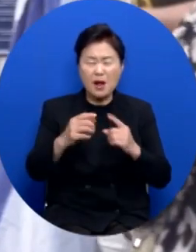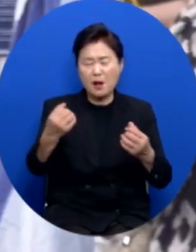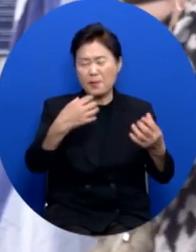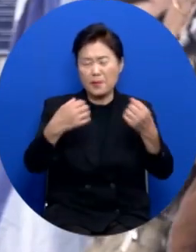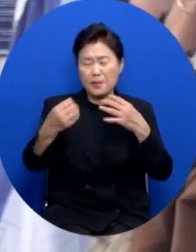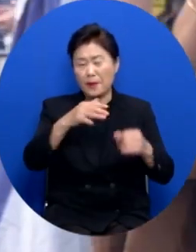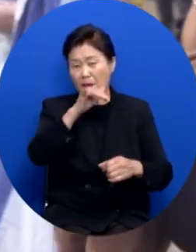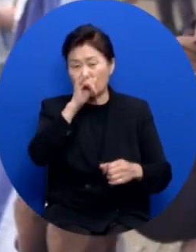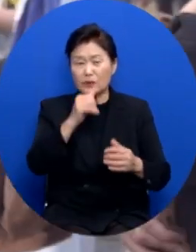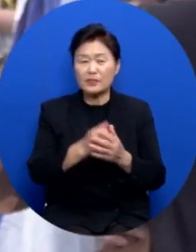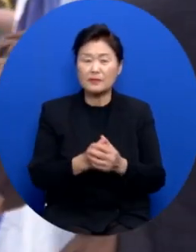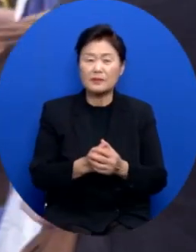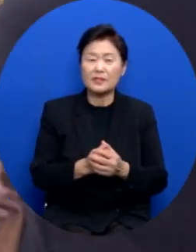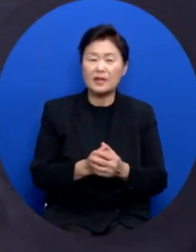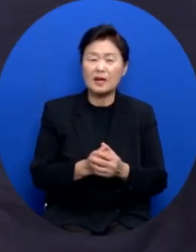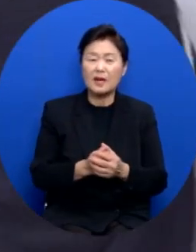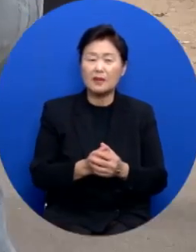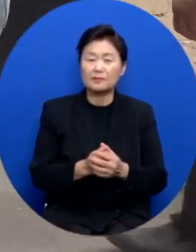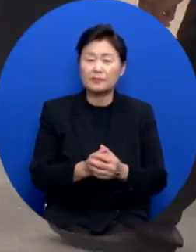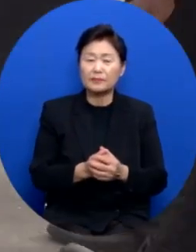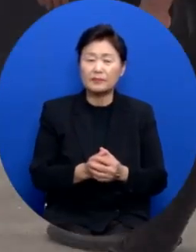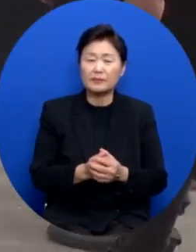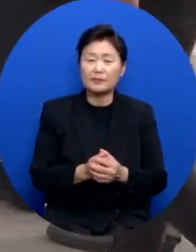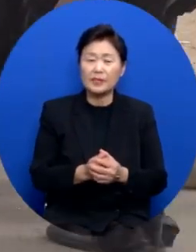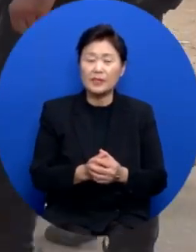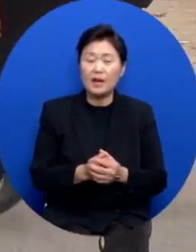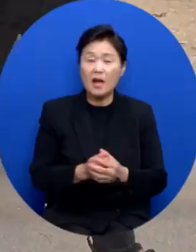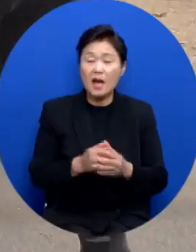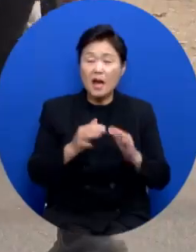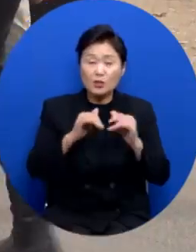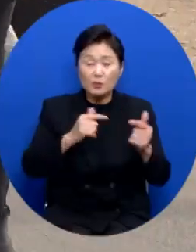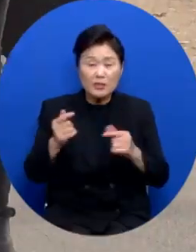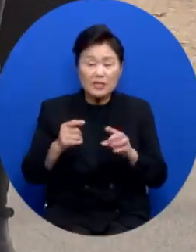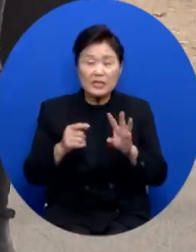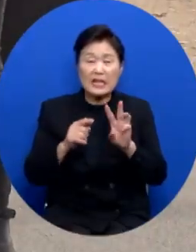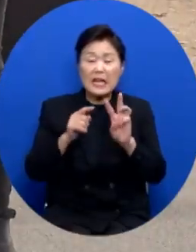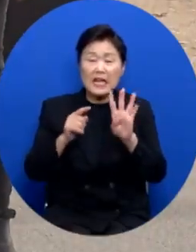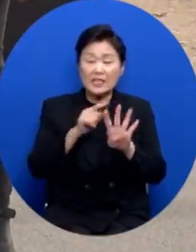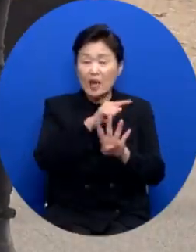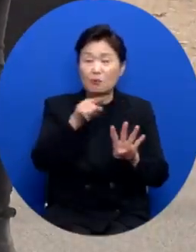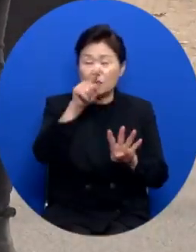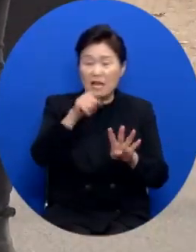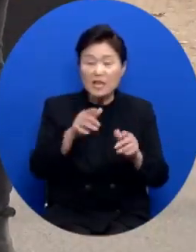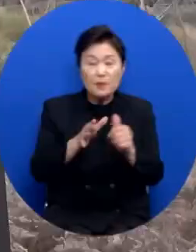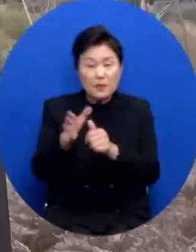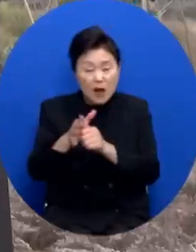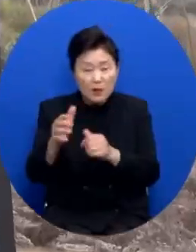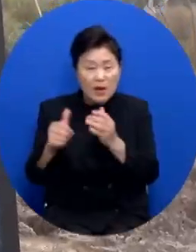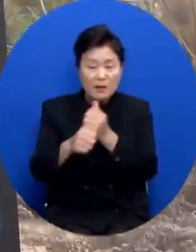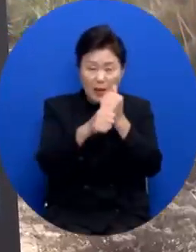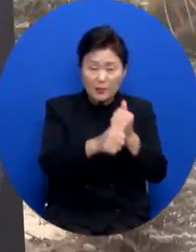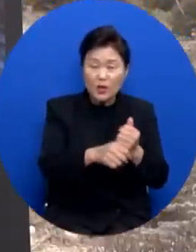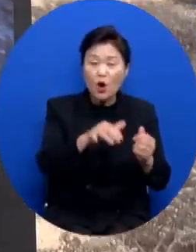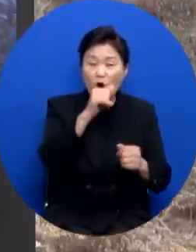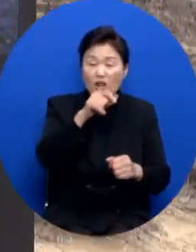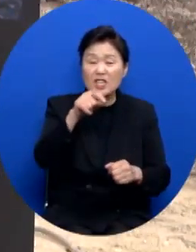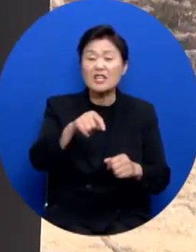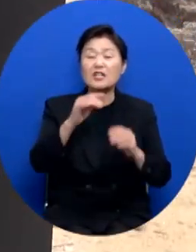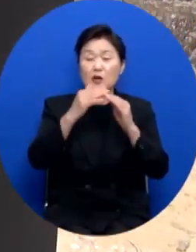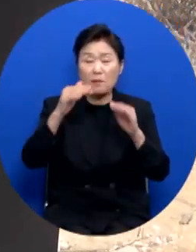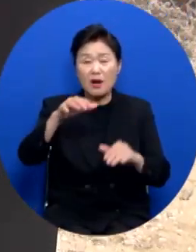to understand how complicated it is. 주민의 4분의 1이 살해되거나 납치된 키부츠 니르